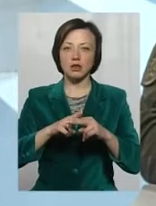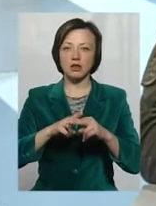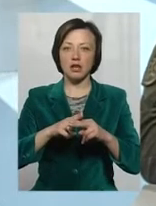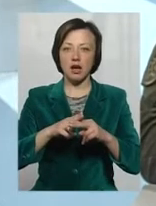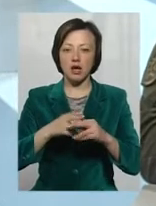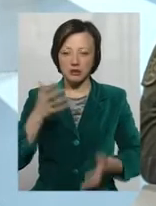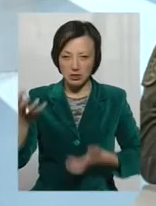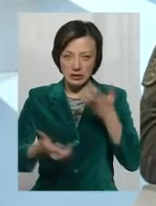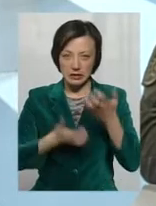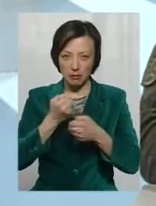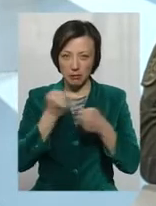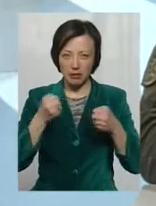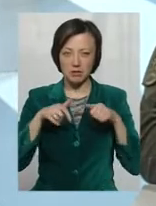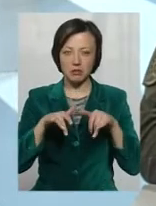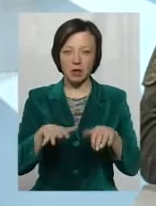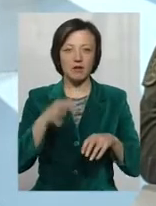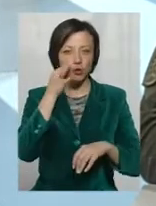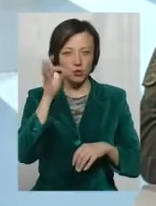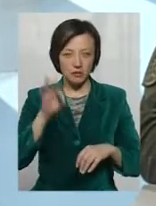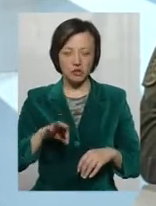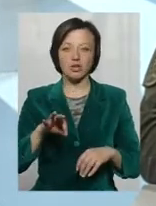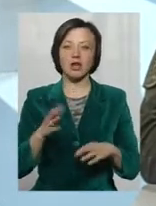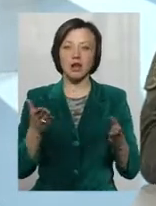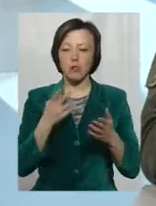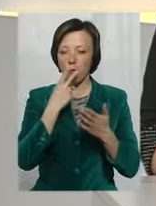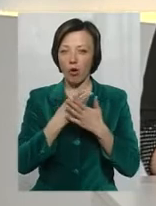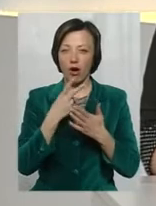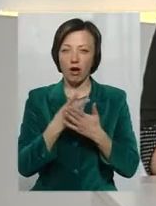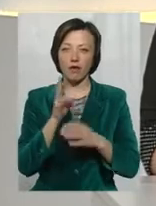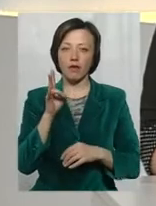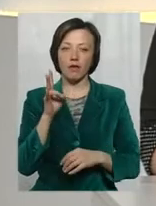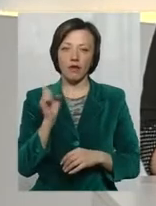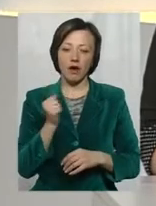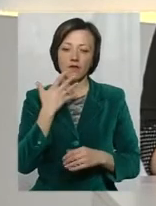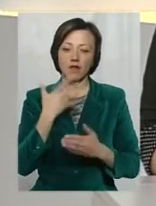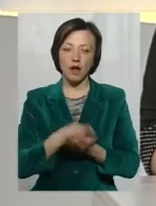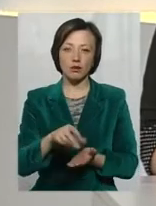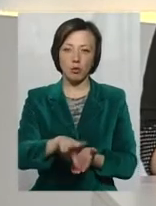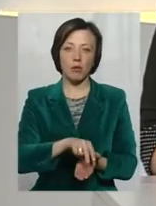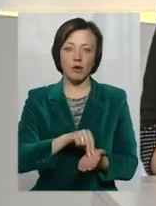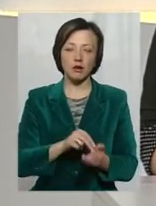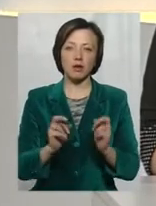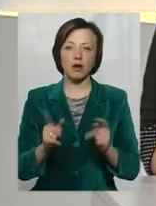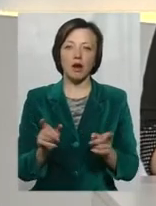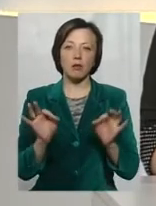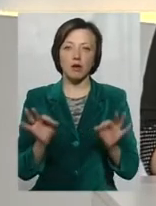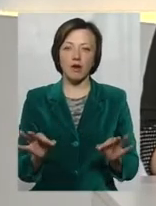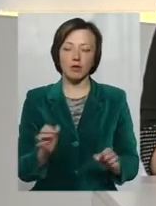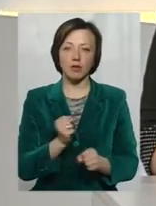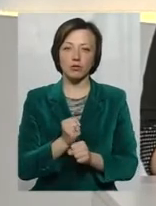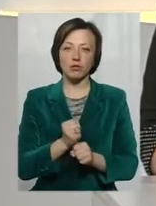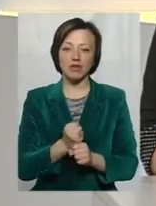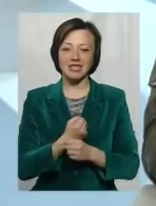досить досвідчені підривники, сапери, які показували на власному прикладі, як правильно працювати